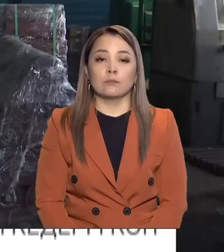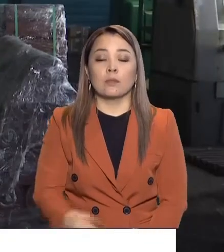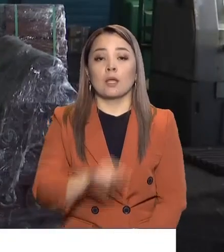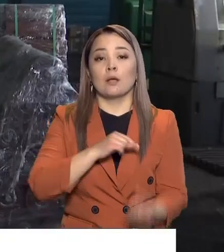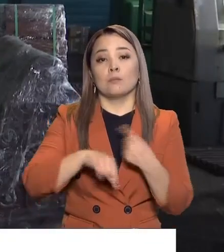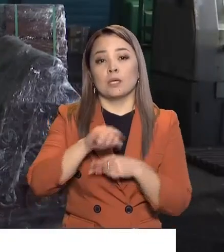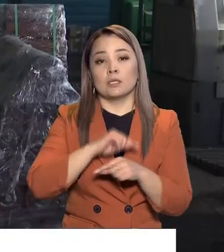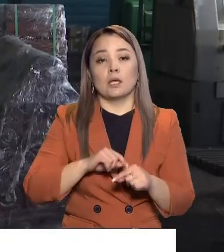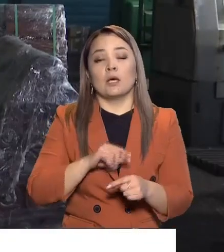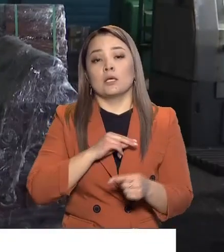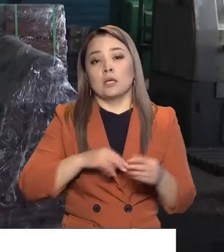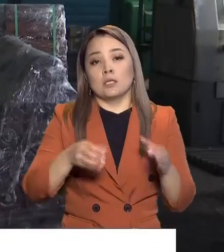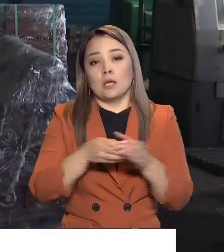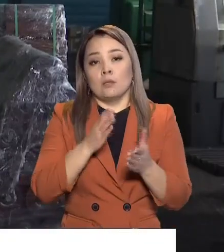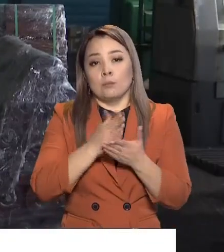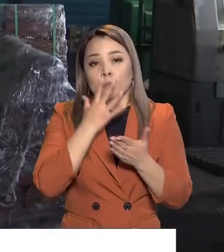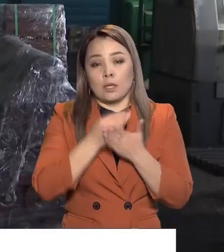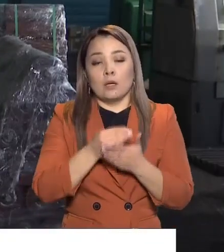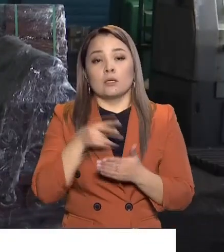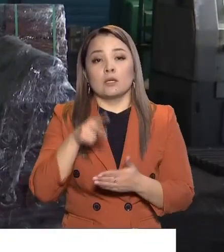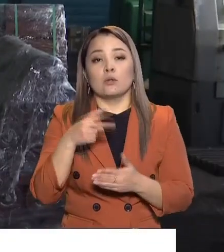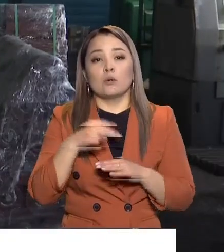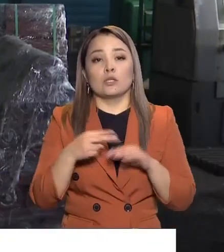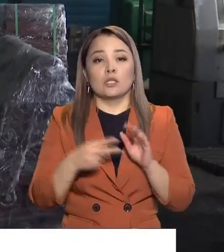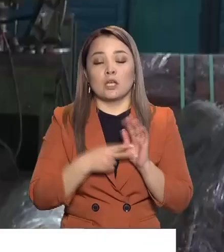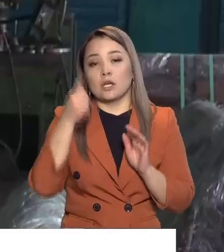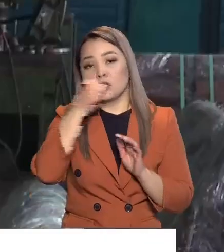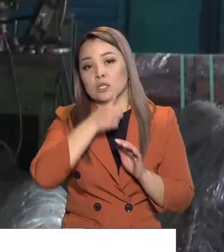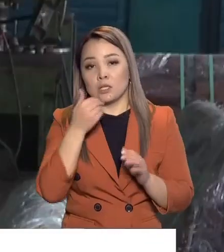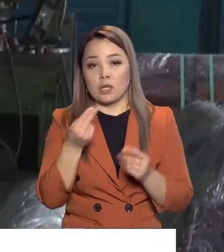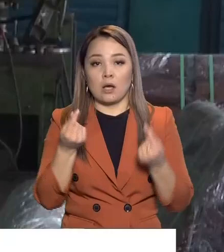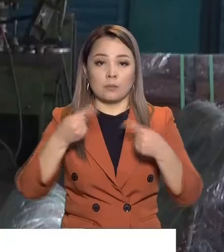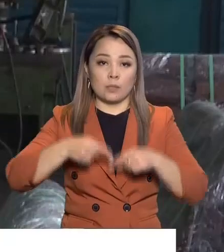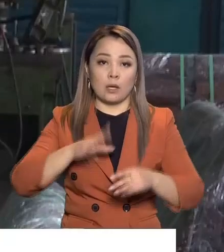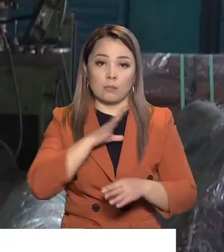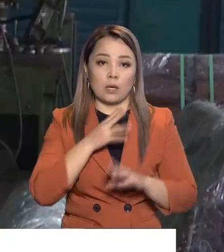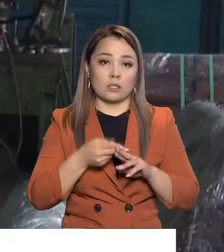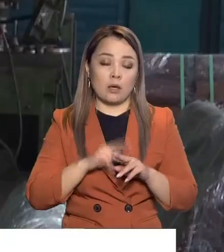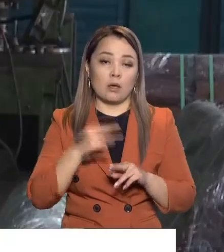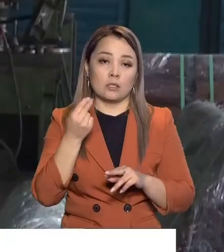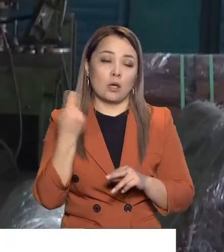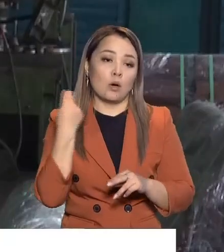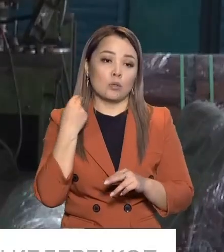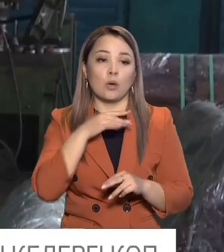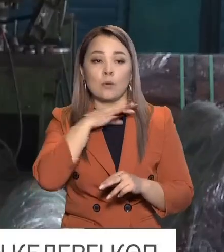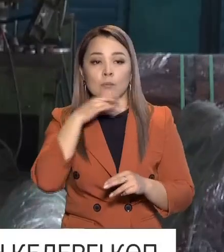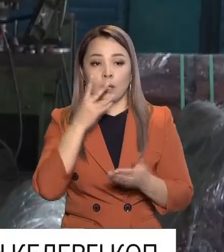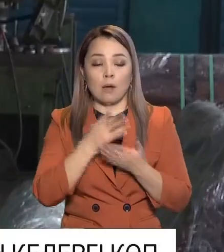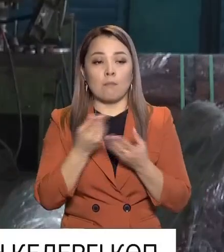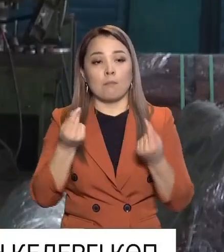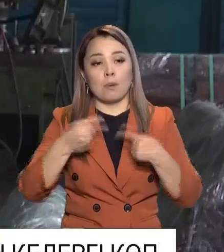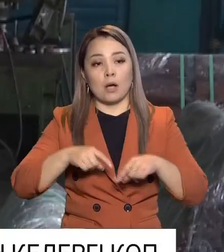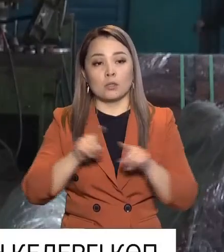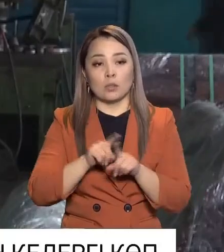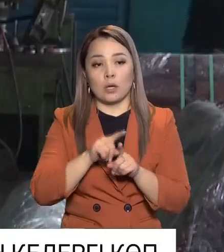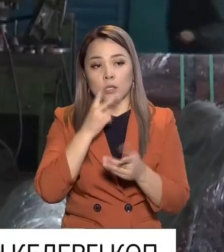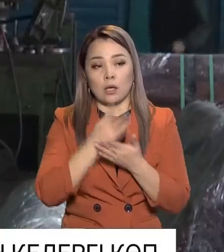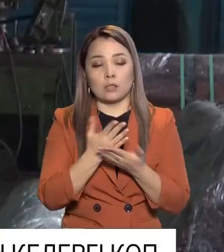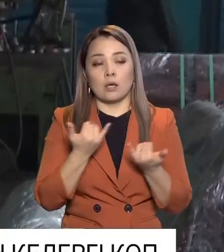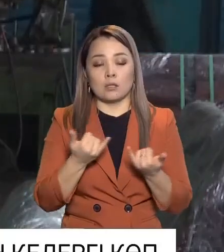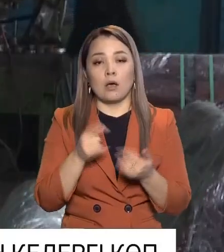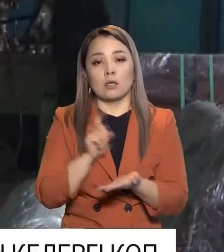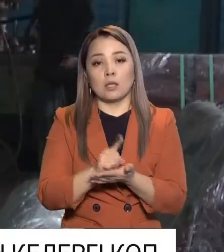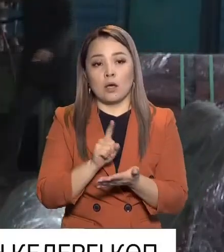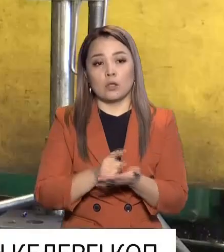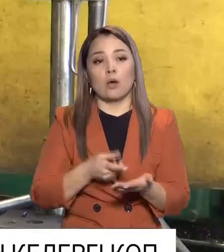Бизнес серіктестеріміздің бірінің кінәсінен 2017 жылы қаржылық дағдарыс болды. Салық қарызы өсіп кетті. Сөйтіп бізді банкроттық тығырықтан алып шығу үшін